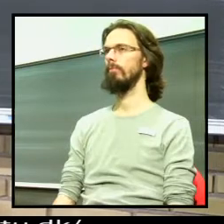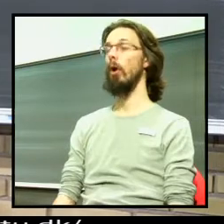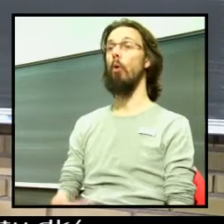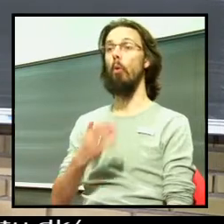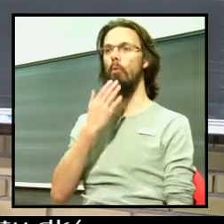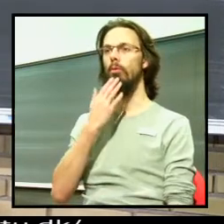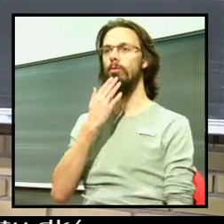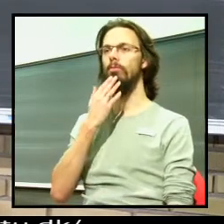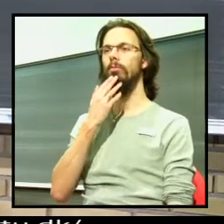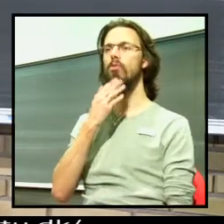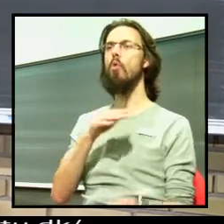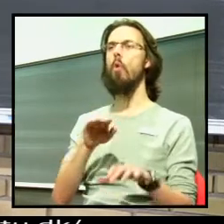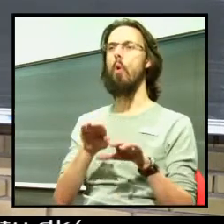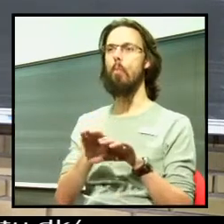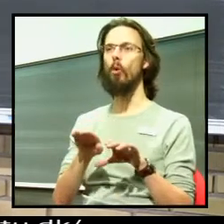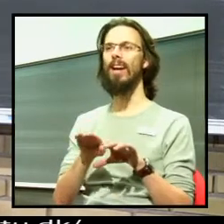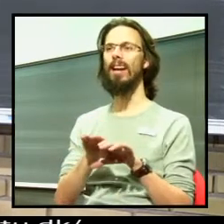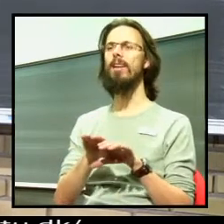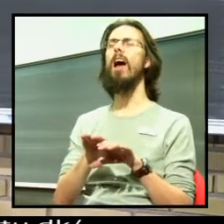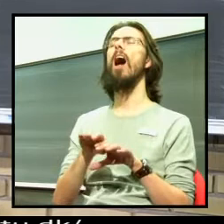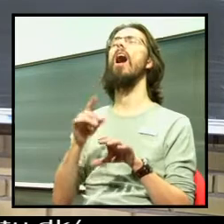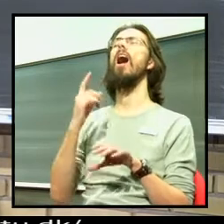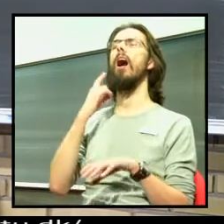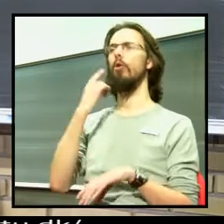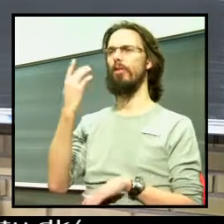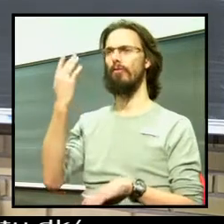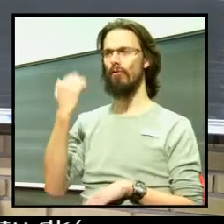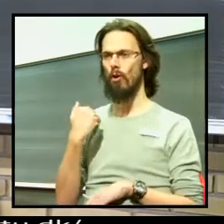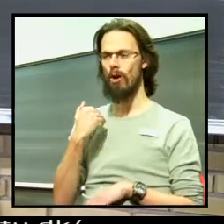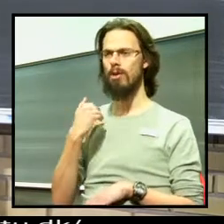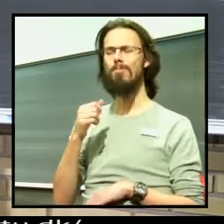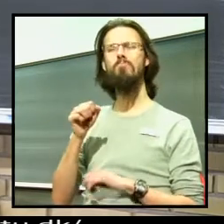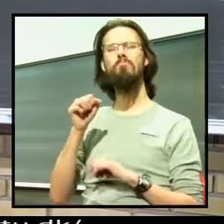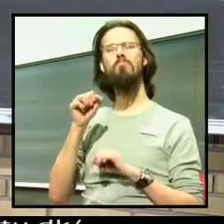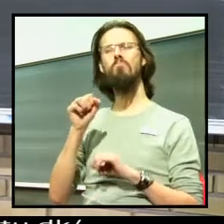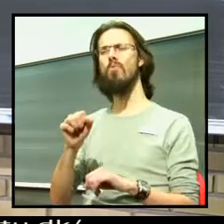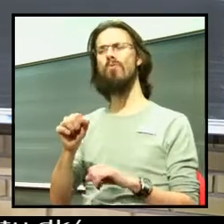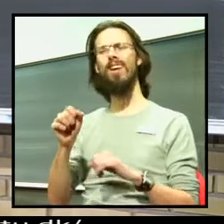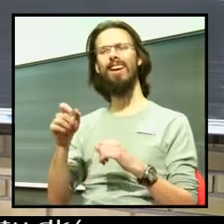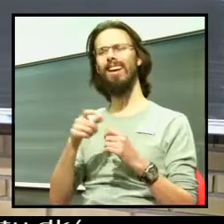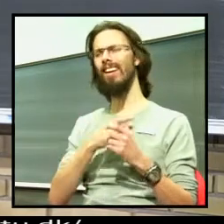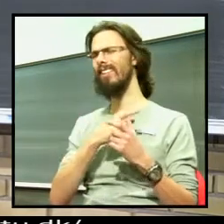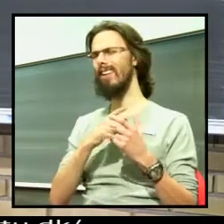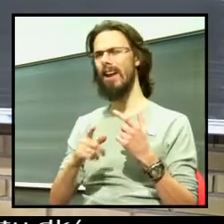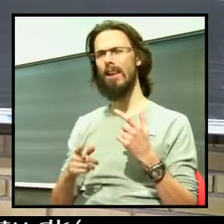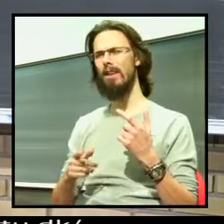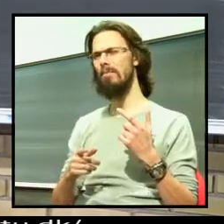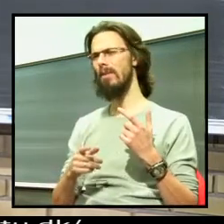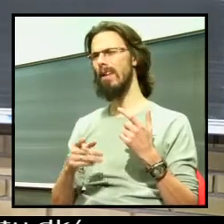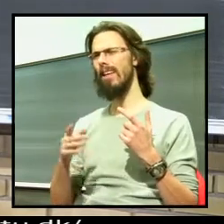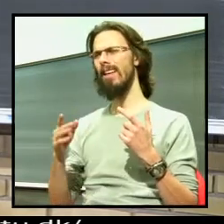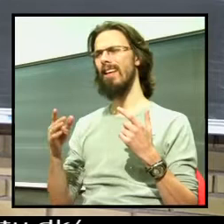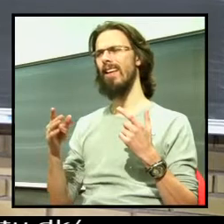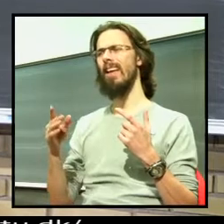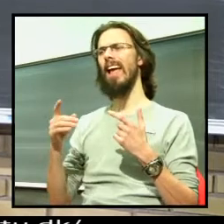hovsa, homogen, det har vi hørt før. Det må have et eller andet med, med det, vi skal til